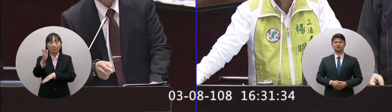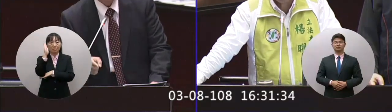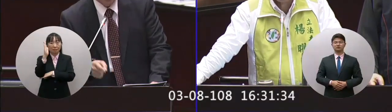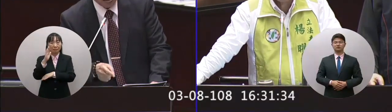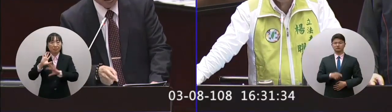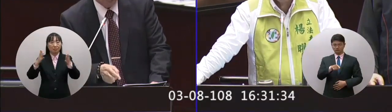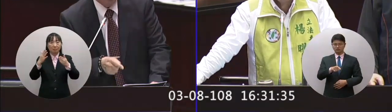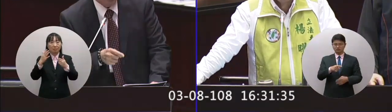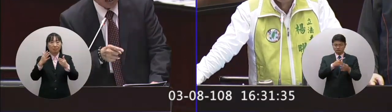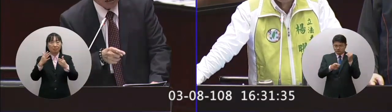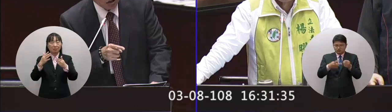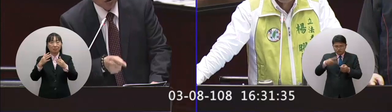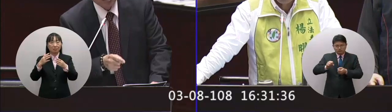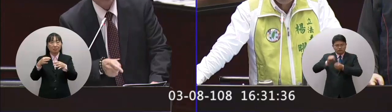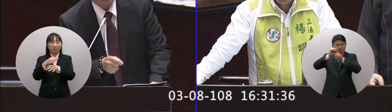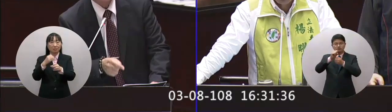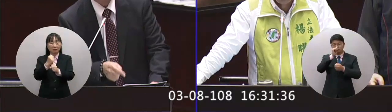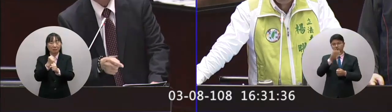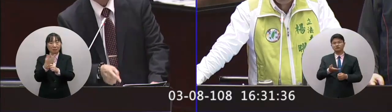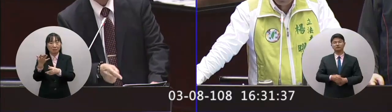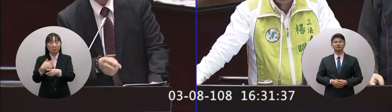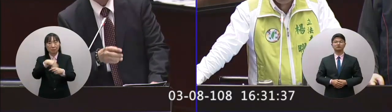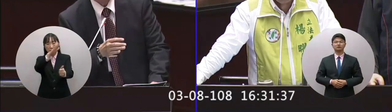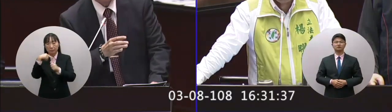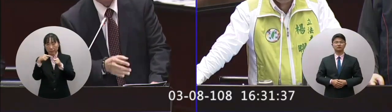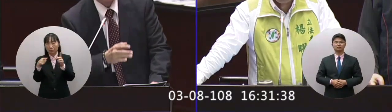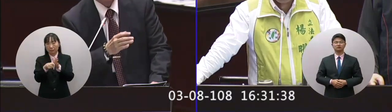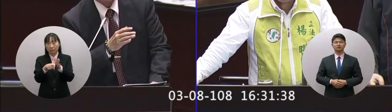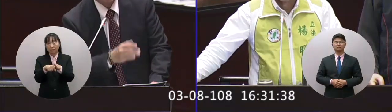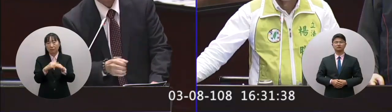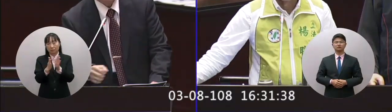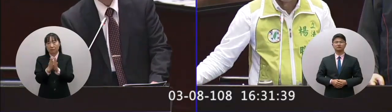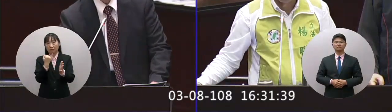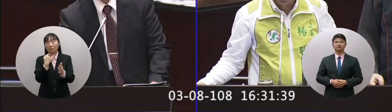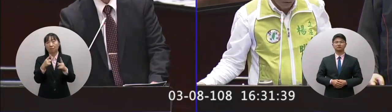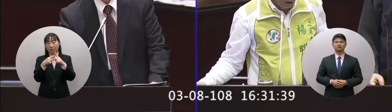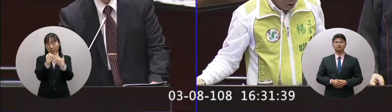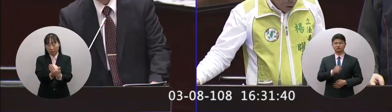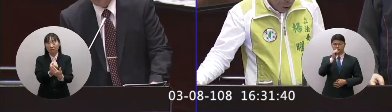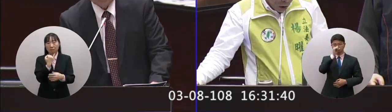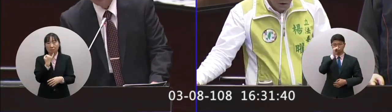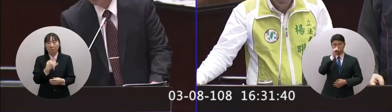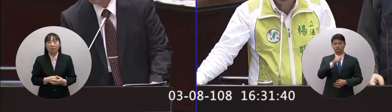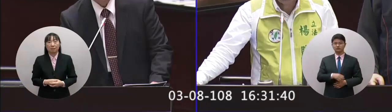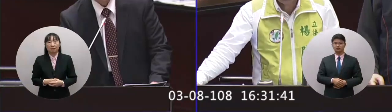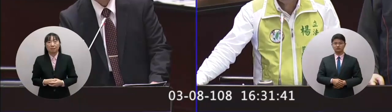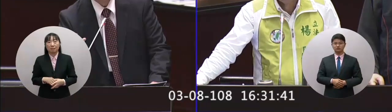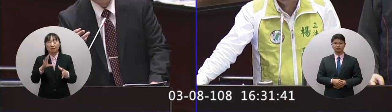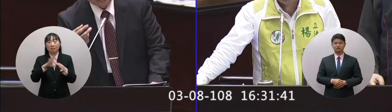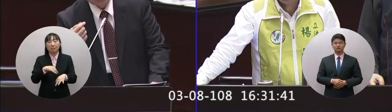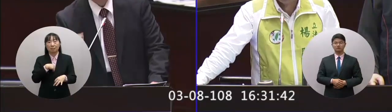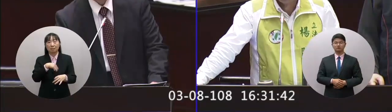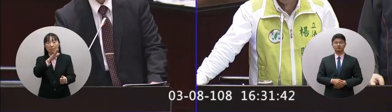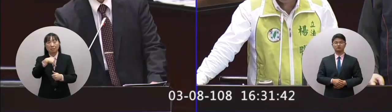业， 把它 基于在用人在地化方面也比较能够留住人才。 好， 否则本岛去了以后，